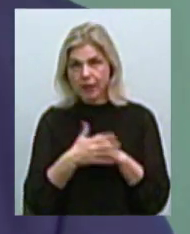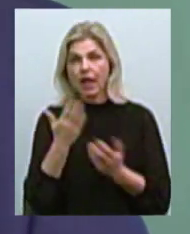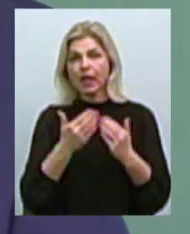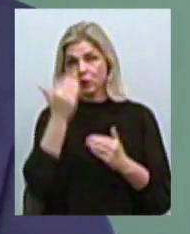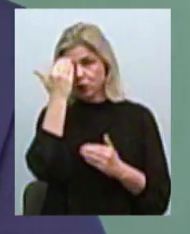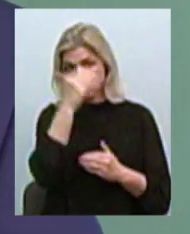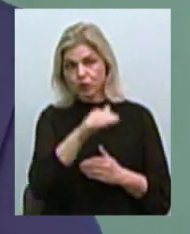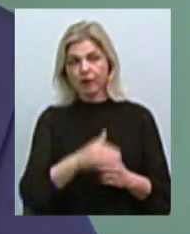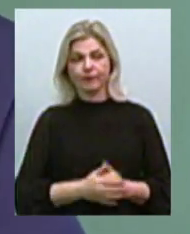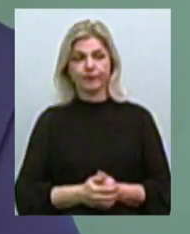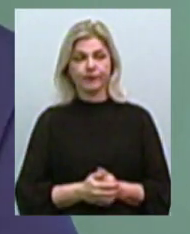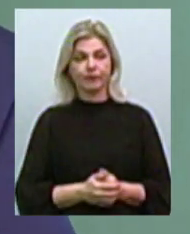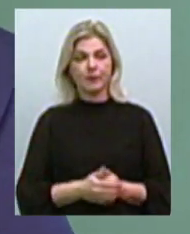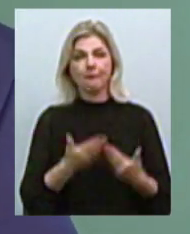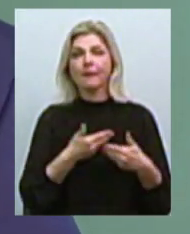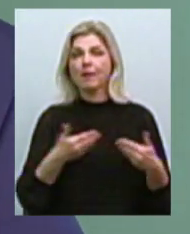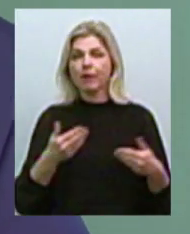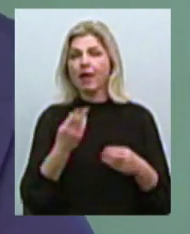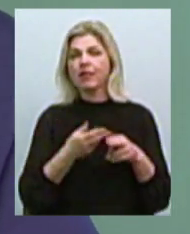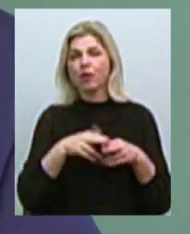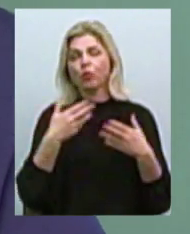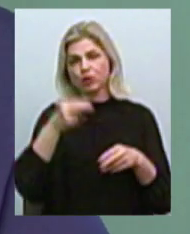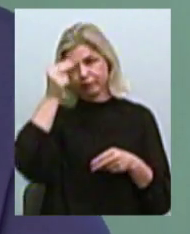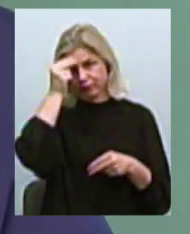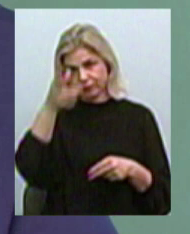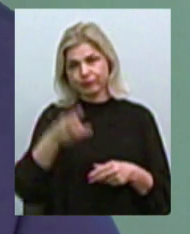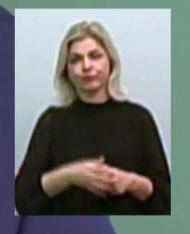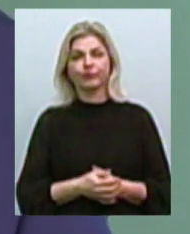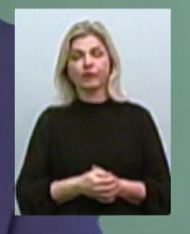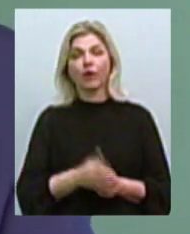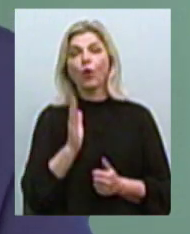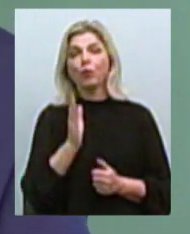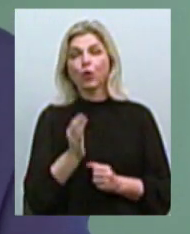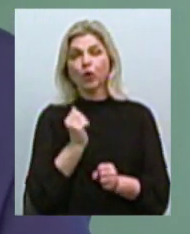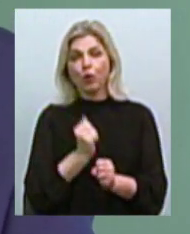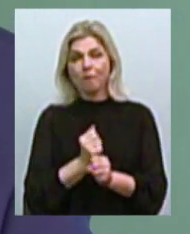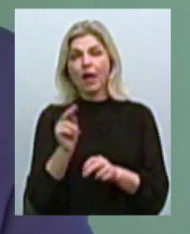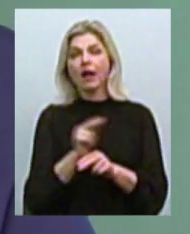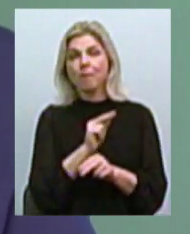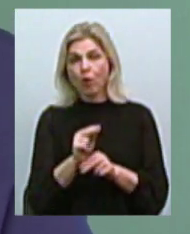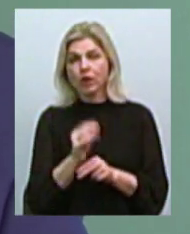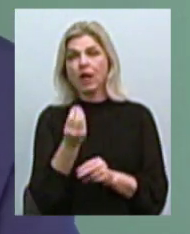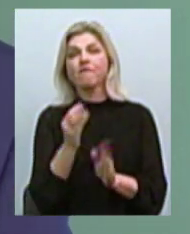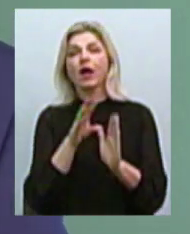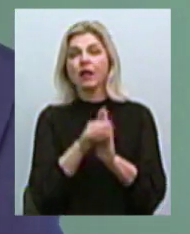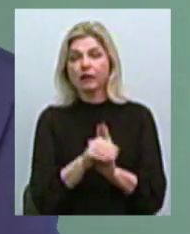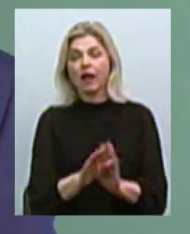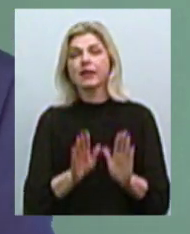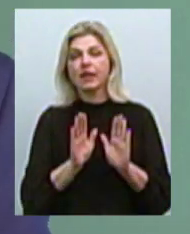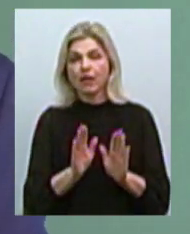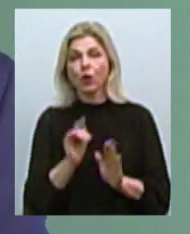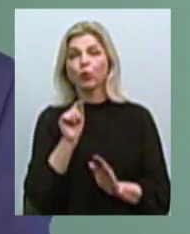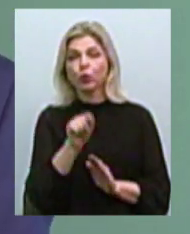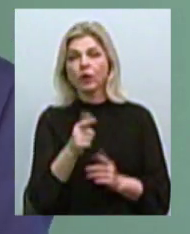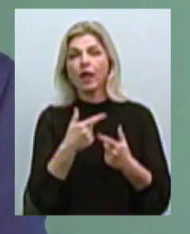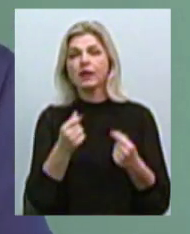чуже, то ми вже на цьому навчені. Ми будемо робити ремонти, вкладати тільки туди,